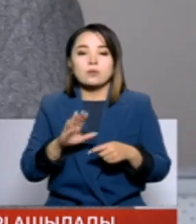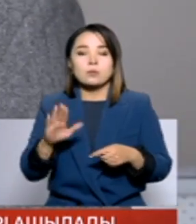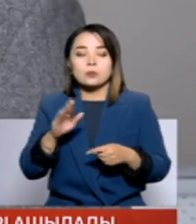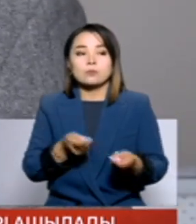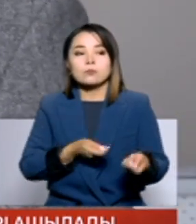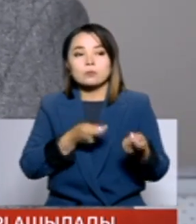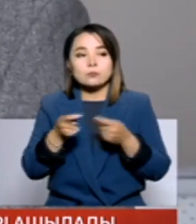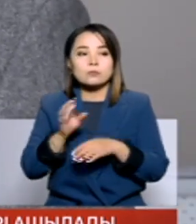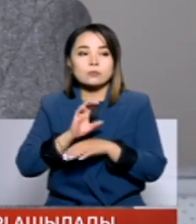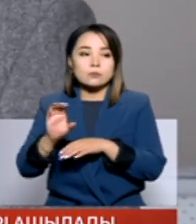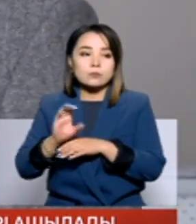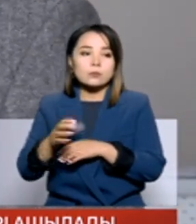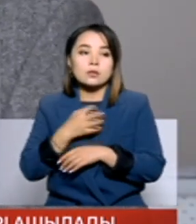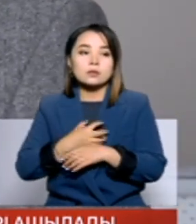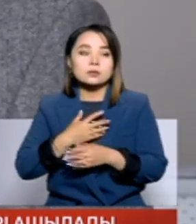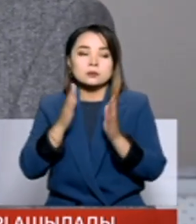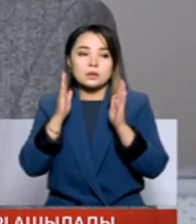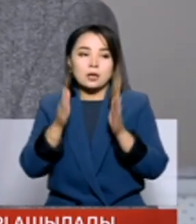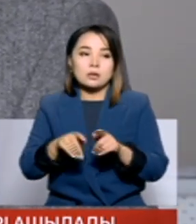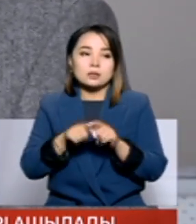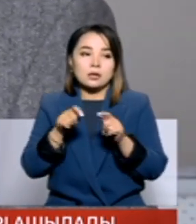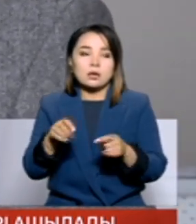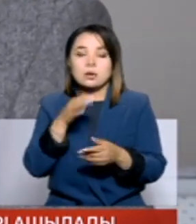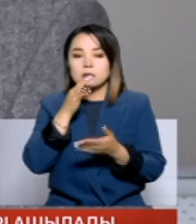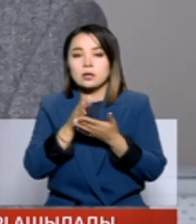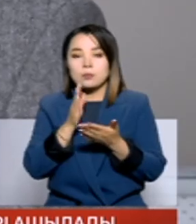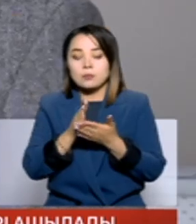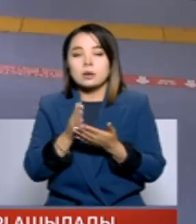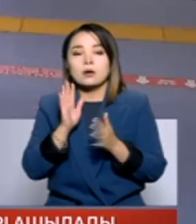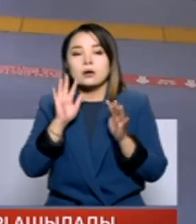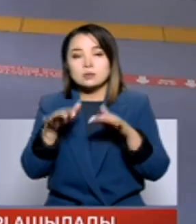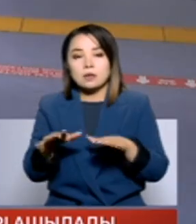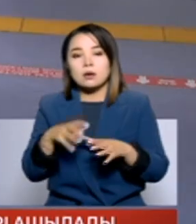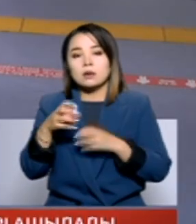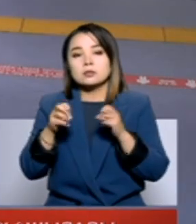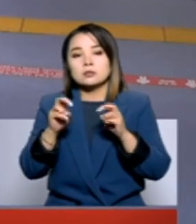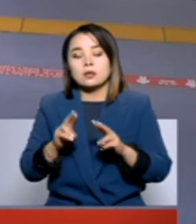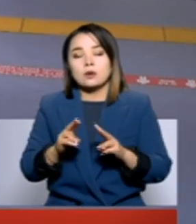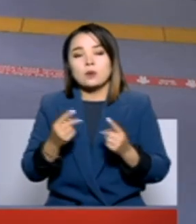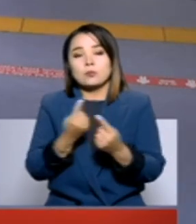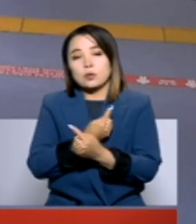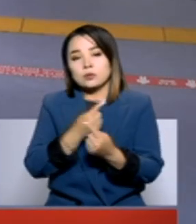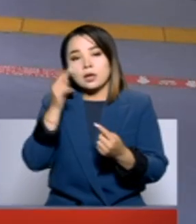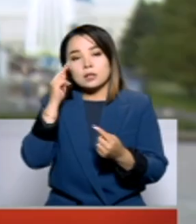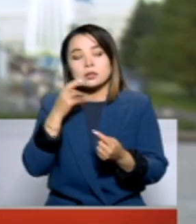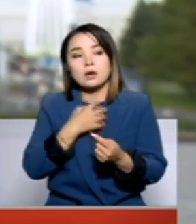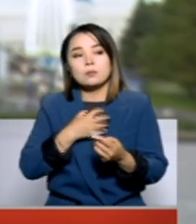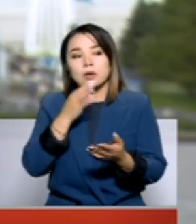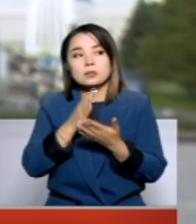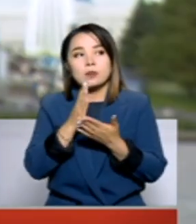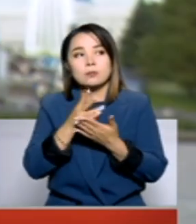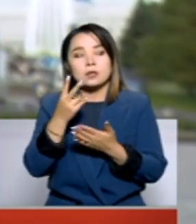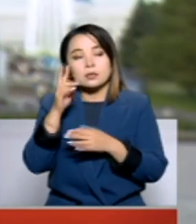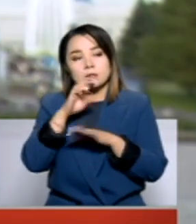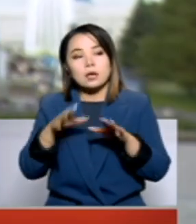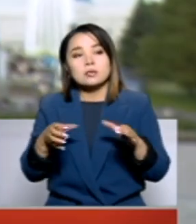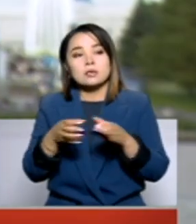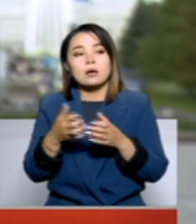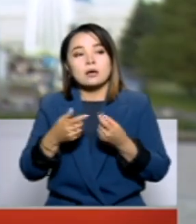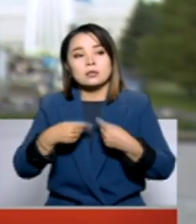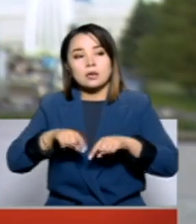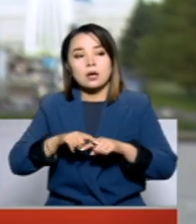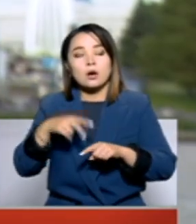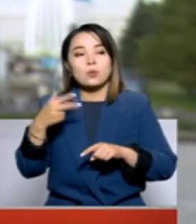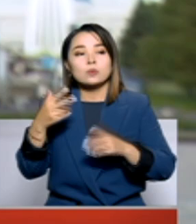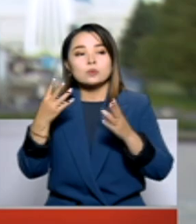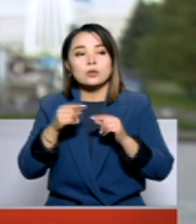шығаратын ең басты дәліз ретінде қарастырып отырғандықтан Транскаспий халықаралық маршруты Қытай үшін де өте маңызды. Екі ел арасындағы 30 күнге